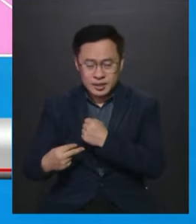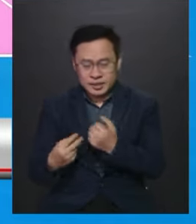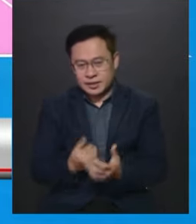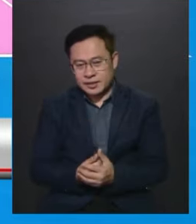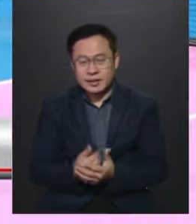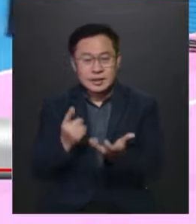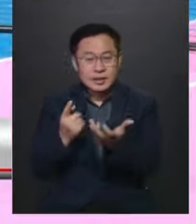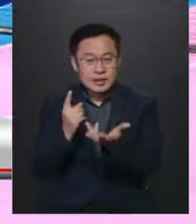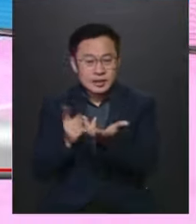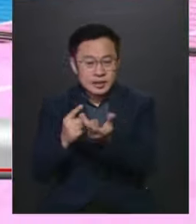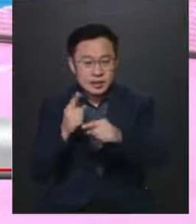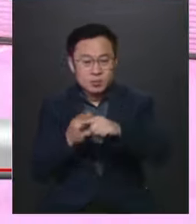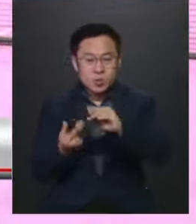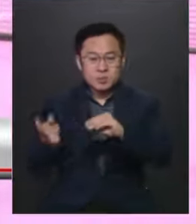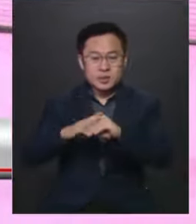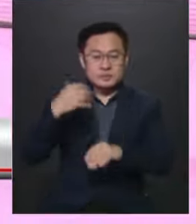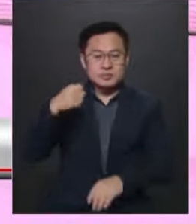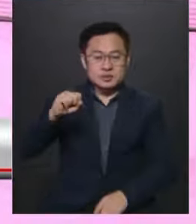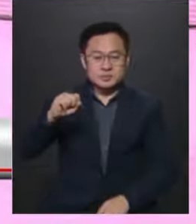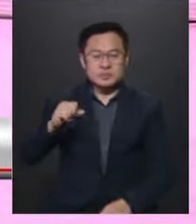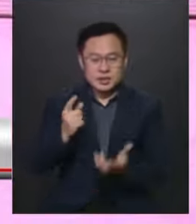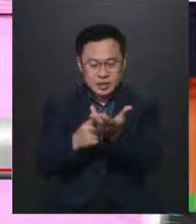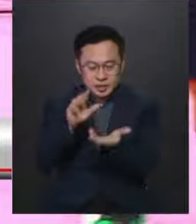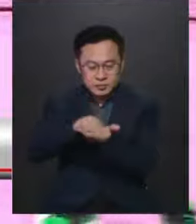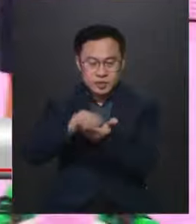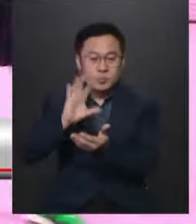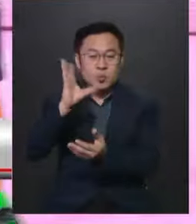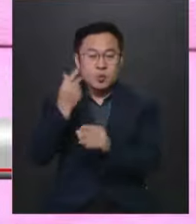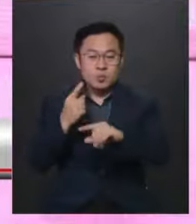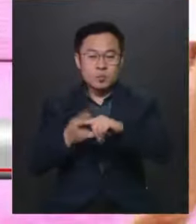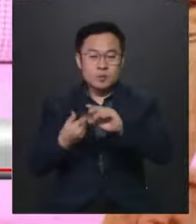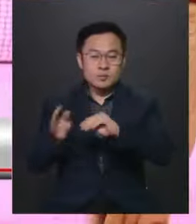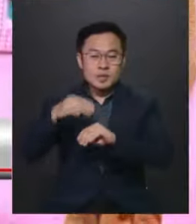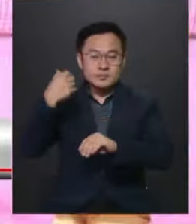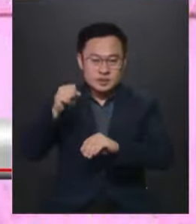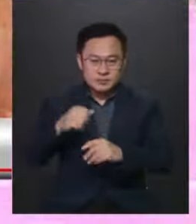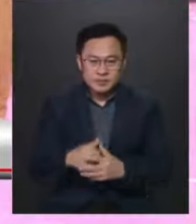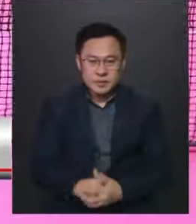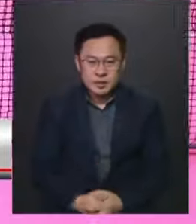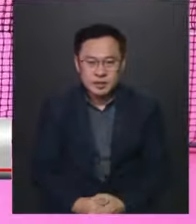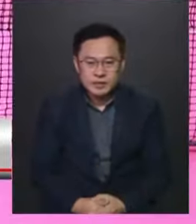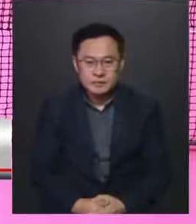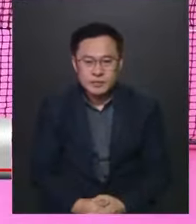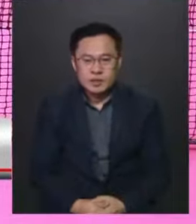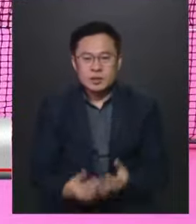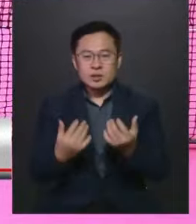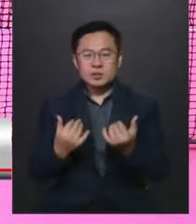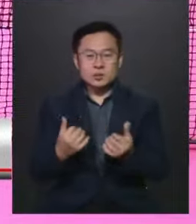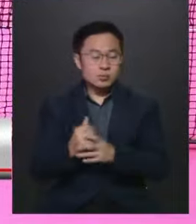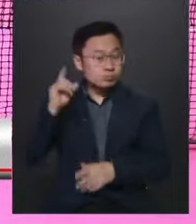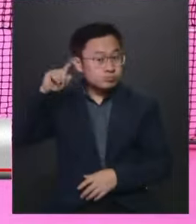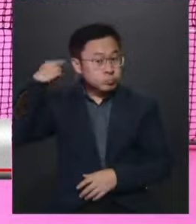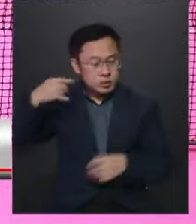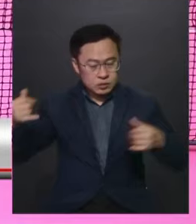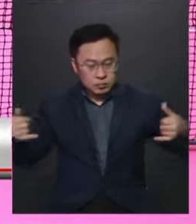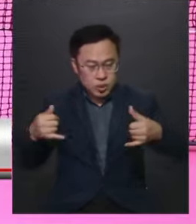คะแนนสะสมอันดับโลกคนละ10คะแนนครับส่วนประเภทหญิงเดี่ยวครับในรอบรองชนะเลิศครับอีฟพัชรินทร์ชีพชันเดชครับ